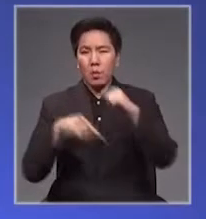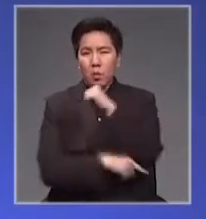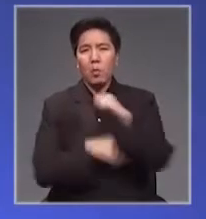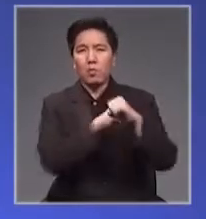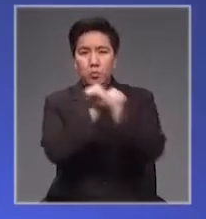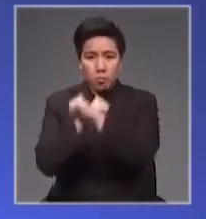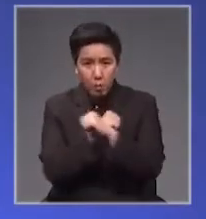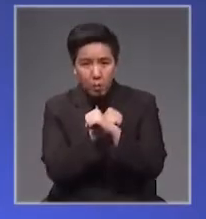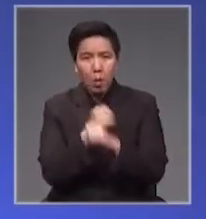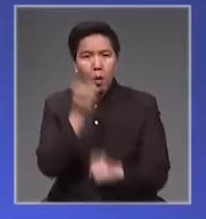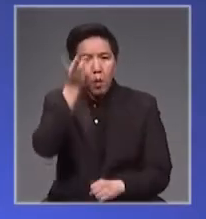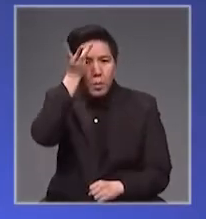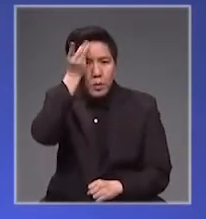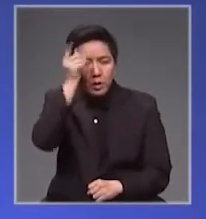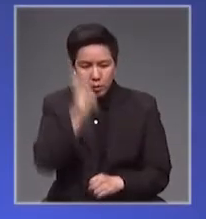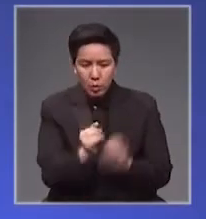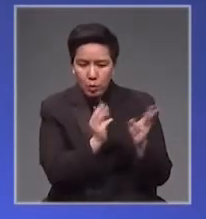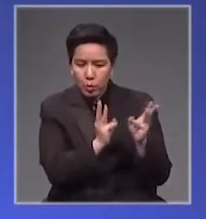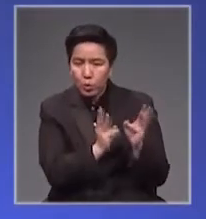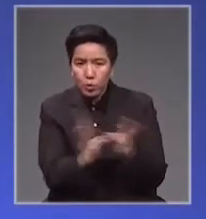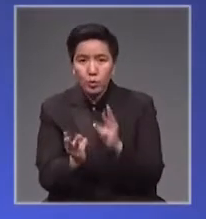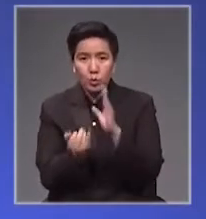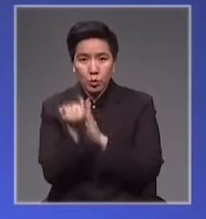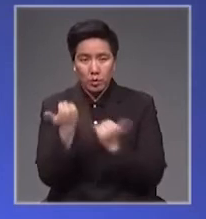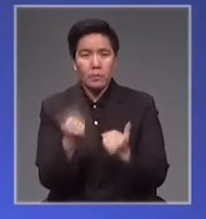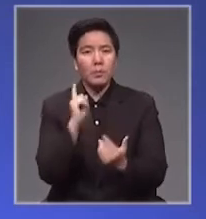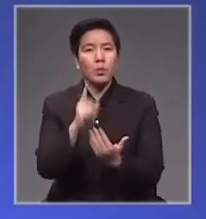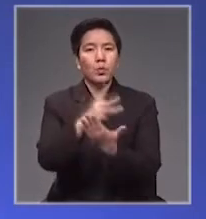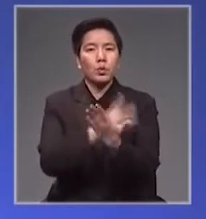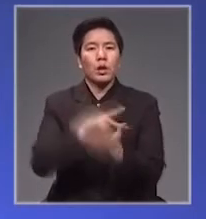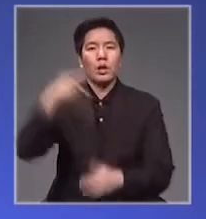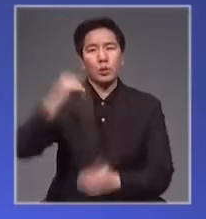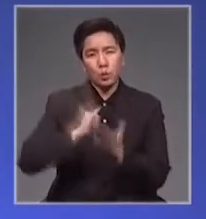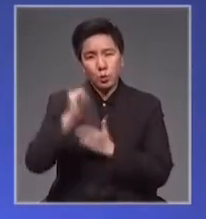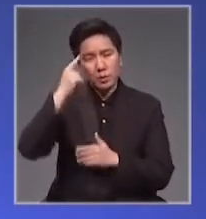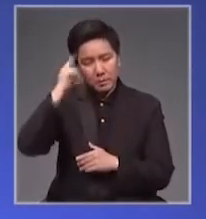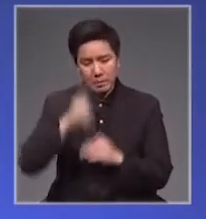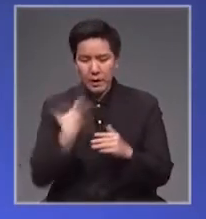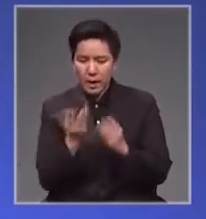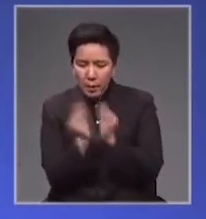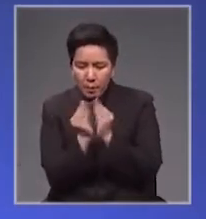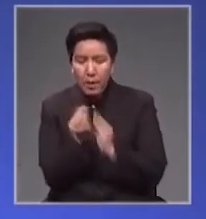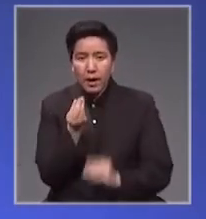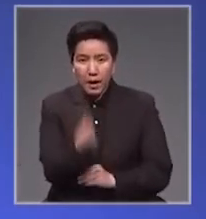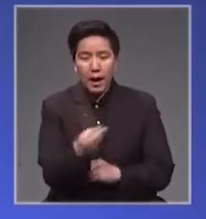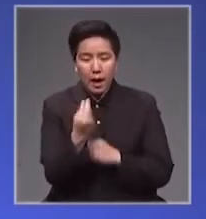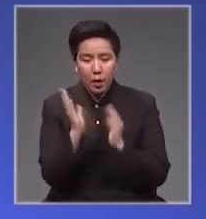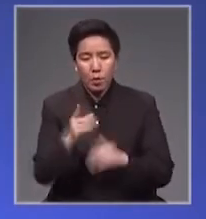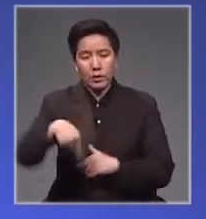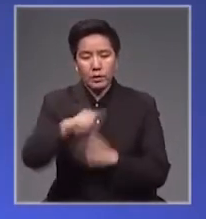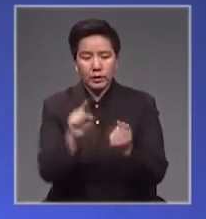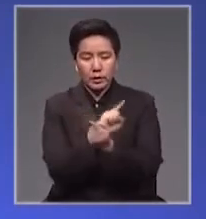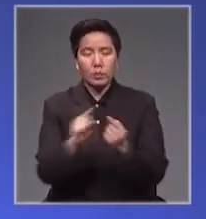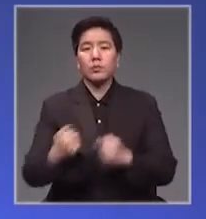สร้างหลักคิดที่ถูกต้องเราควรจะกำหนดให้เป็นวิชาพิเศษมีคะแนนหน่วยกิตทำตำราเพิ่มนะครับเพื่อทำให้สังคมปลอดภัยและเข้มแ